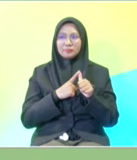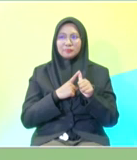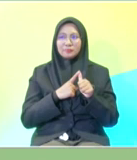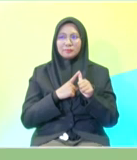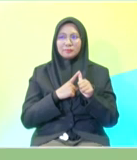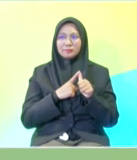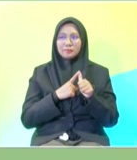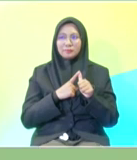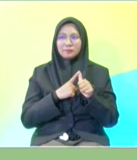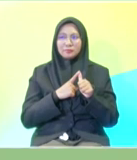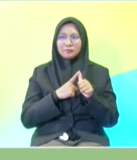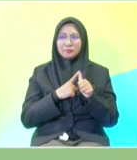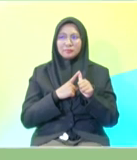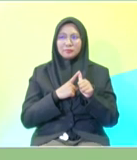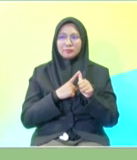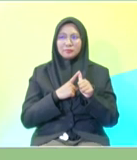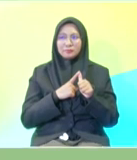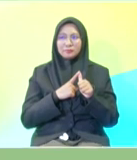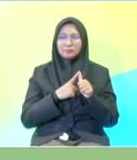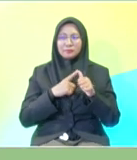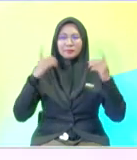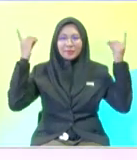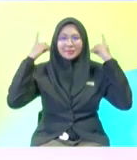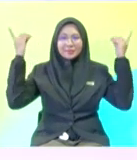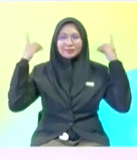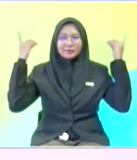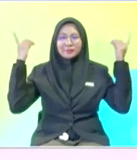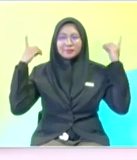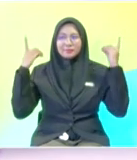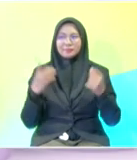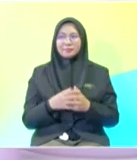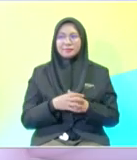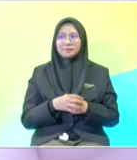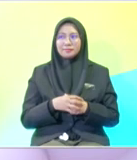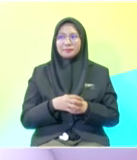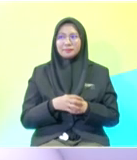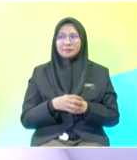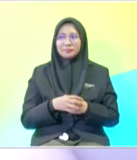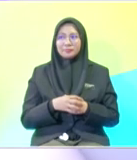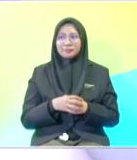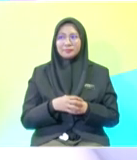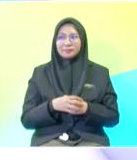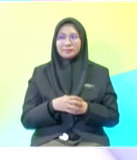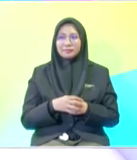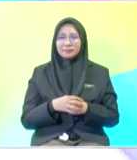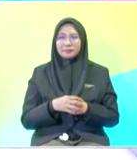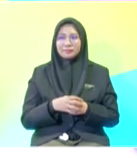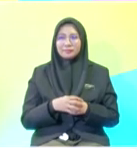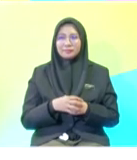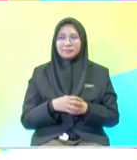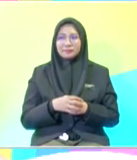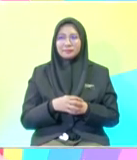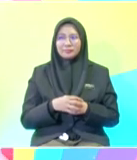dengung ataupun yakni dengung dengung kita lihat betul Atau tidak jawaban